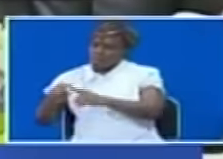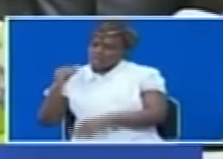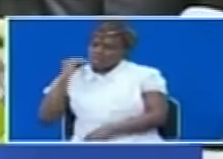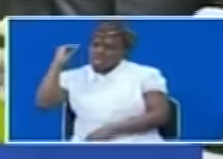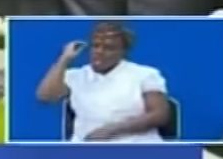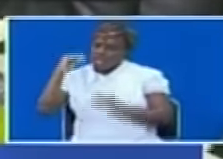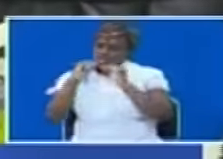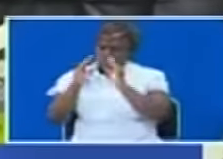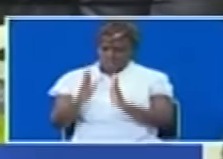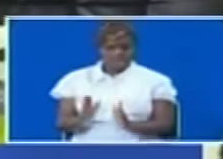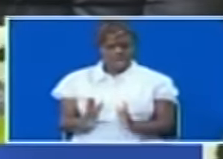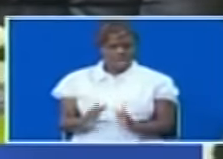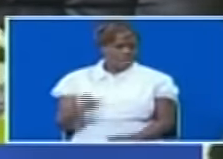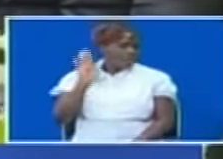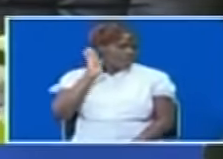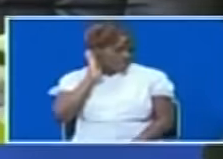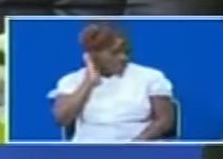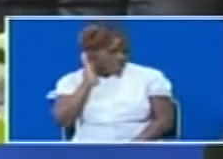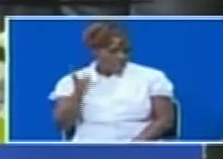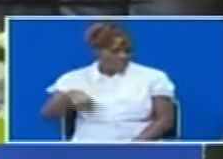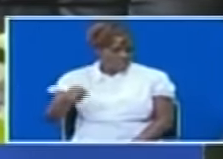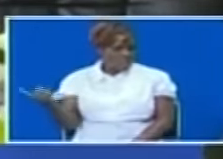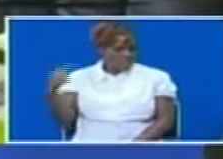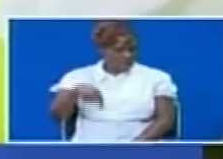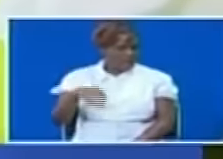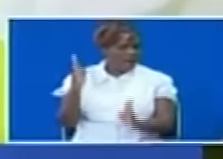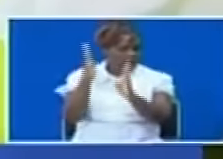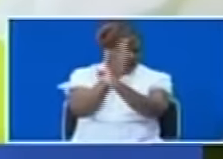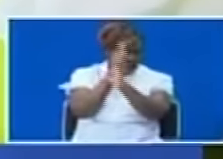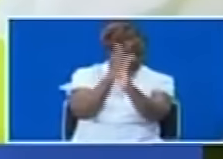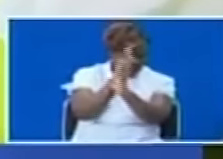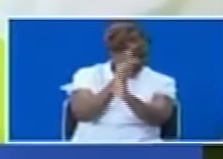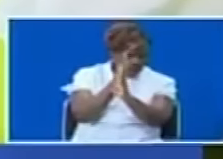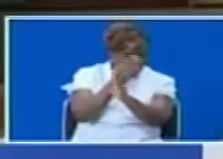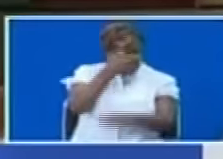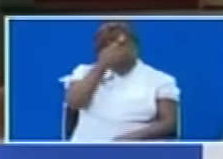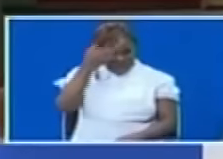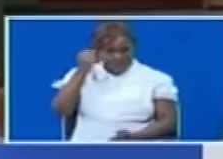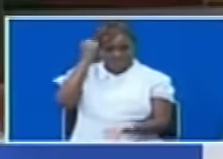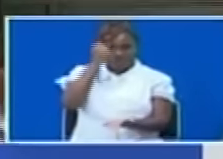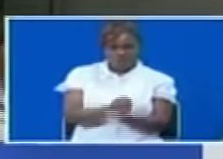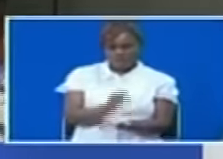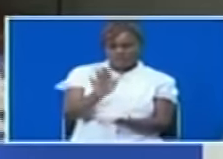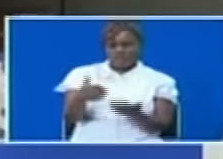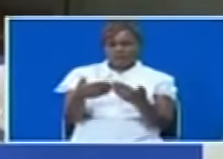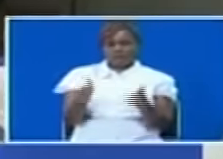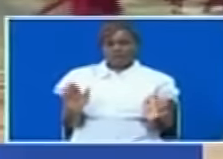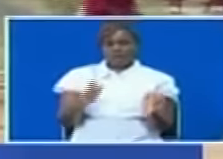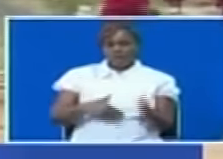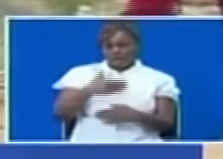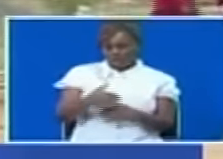Dina Cheruyot aliposikia tupo njiani akaingia mafichoni na kuisahau ofisi yake wazi. Baada